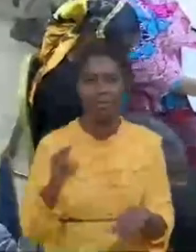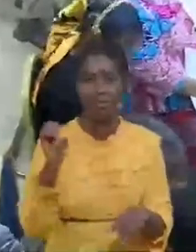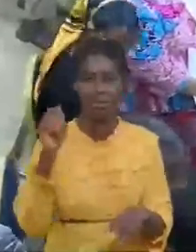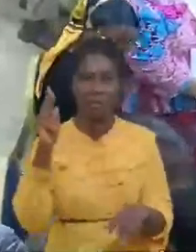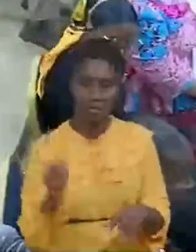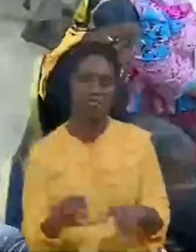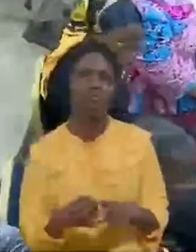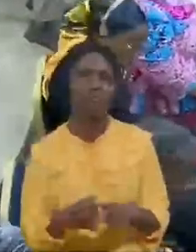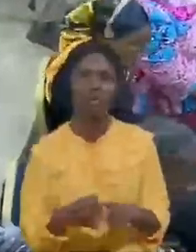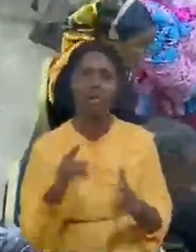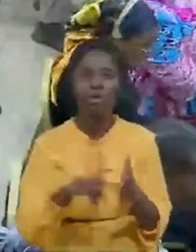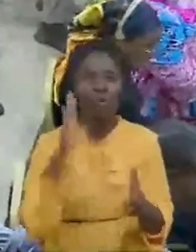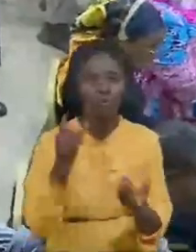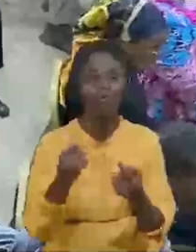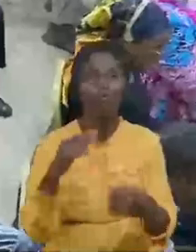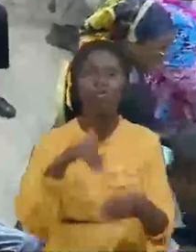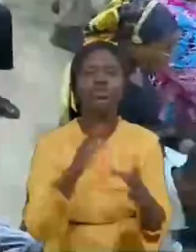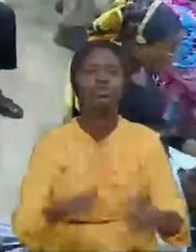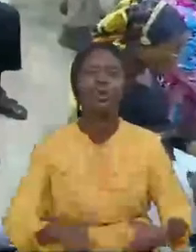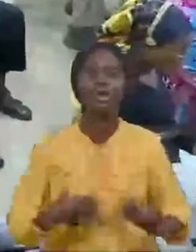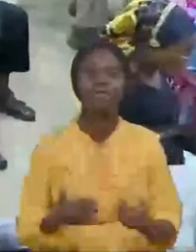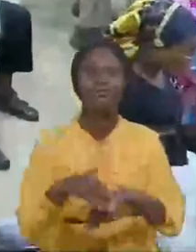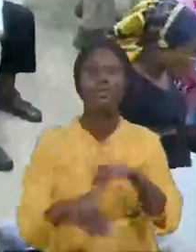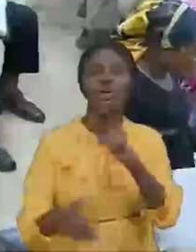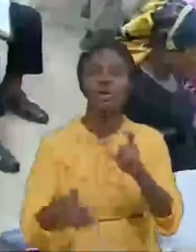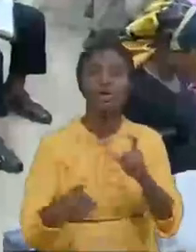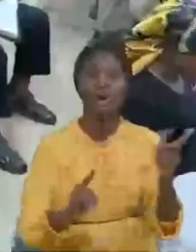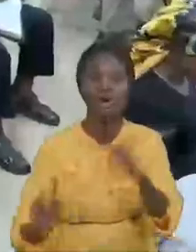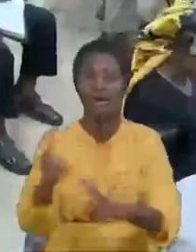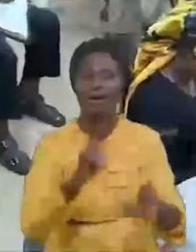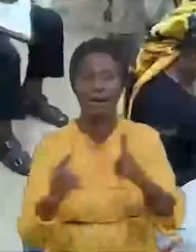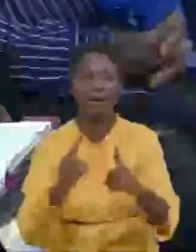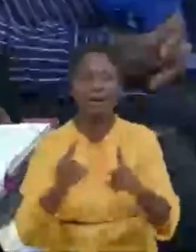jour? Extraordinaire. Aidez-moi à crier le mot extraordinaire.